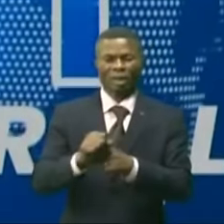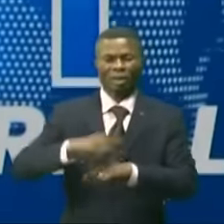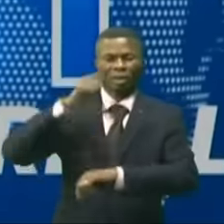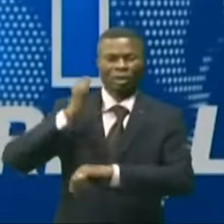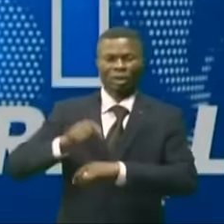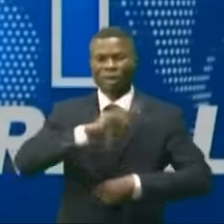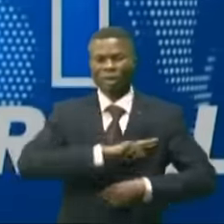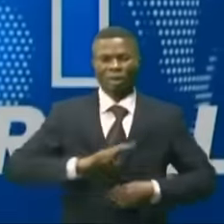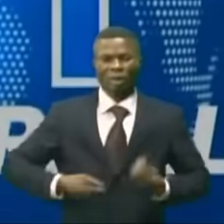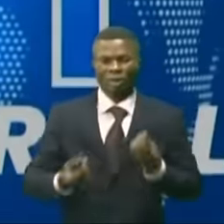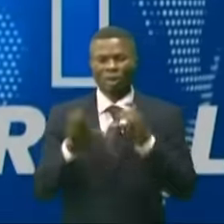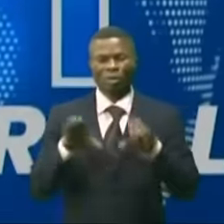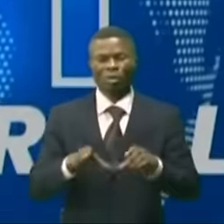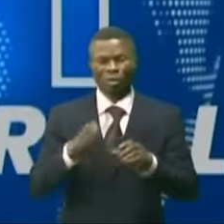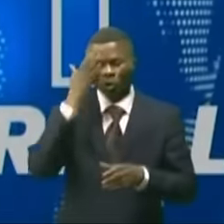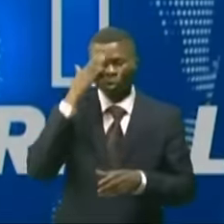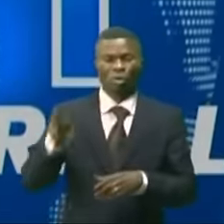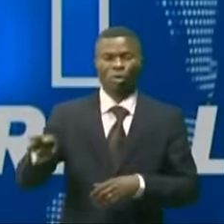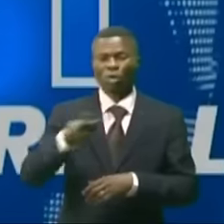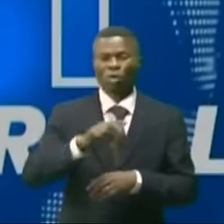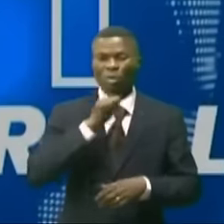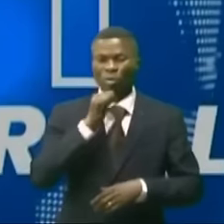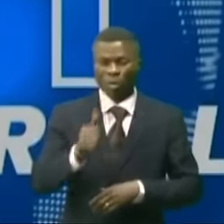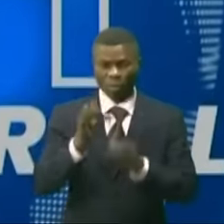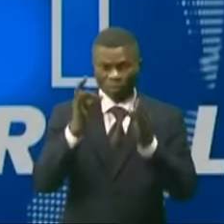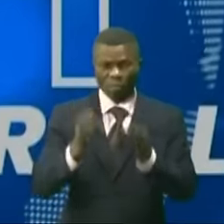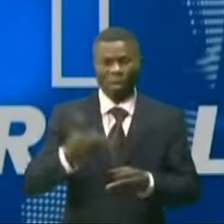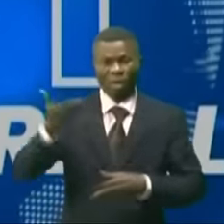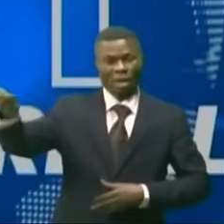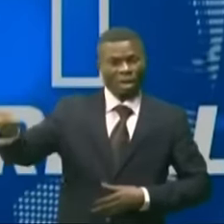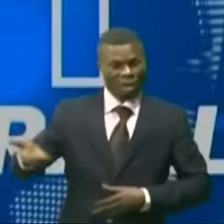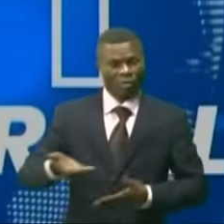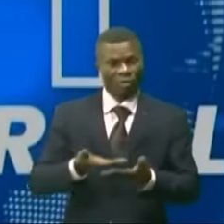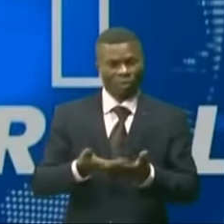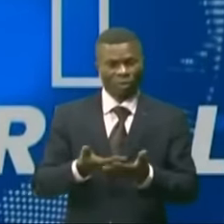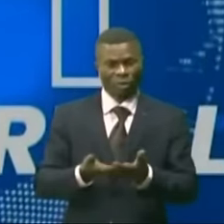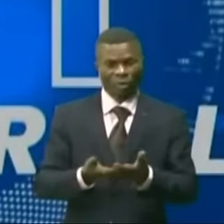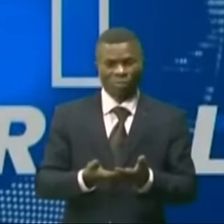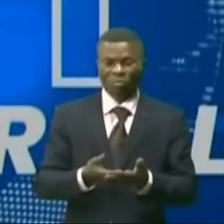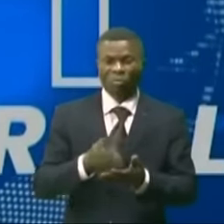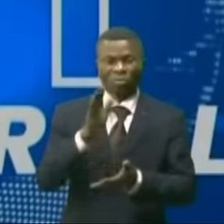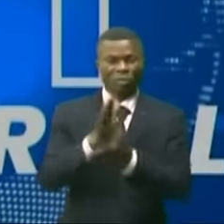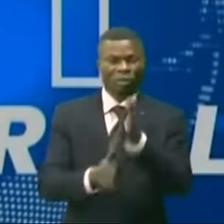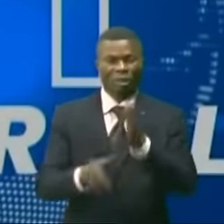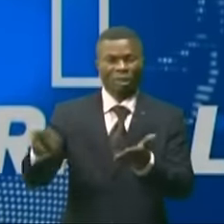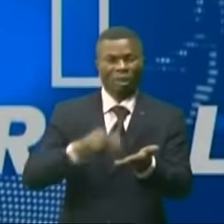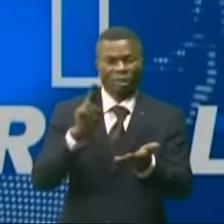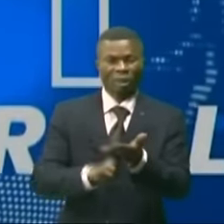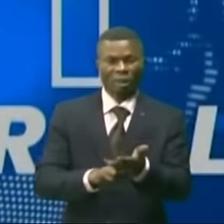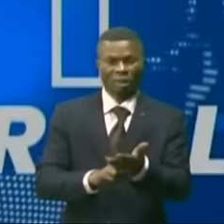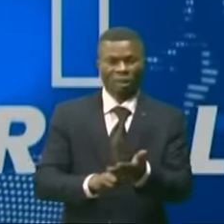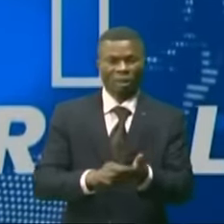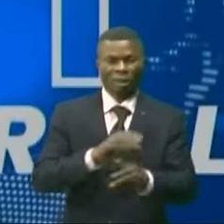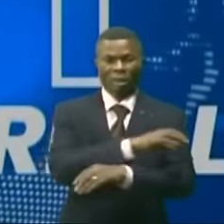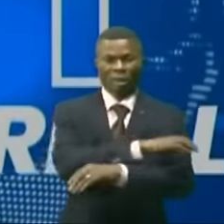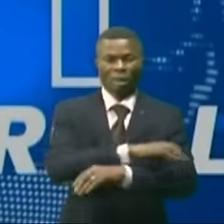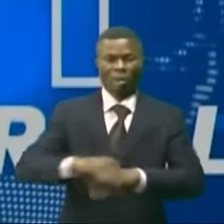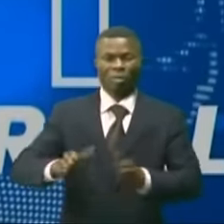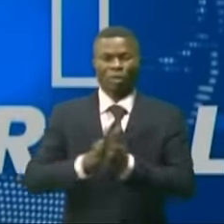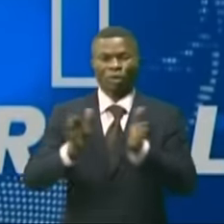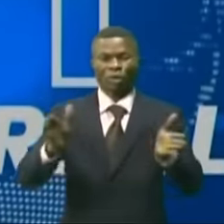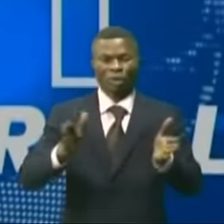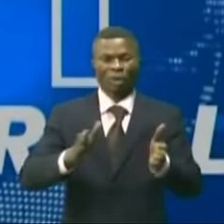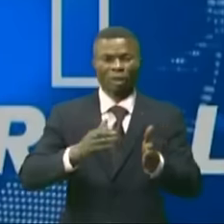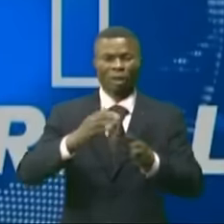République démocratique du Congo quant à l'invitation elle n'a jamais été ni signée par monsieur le procureur général